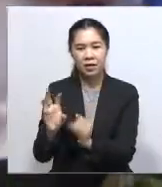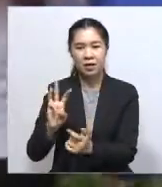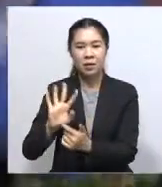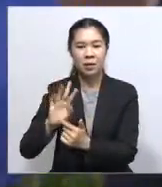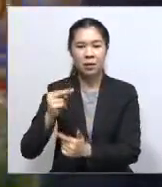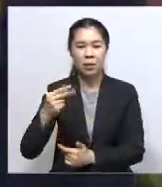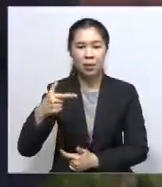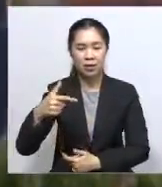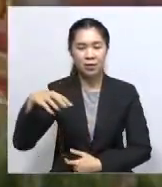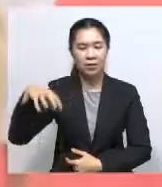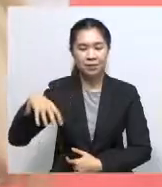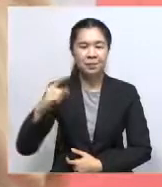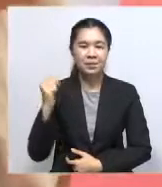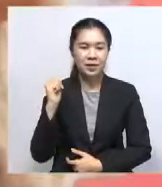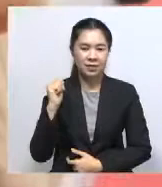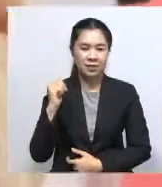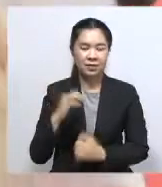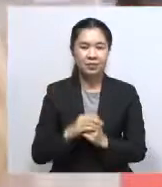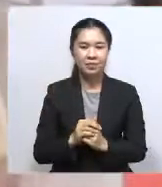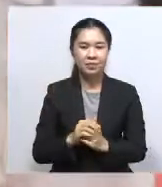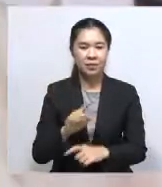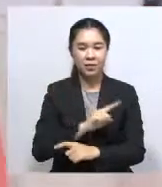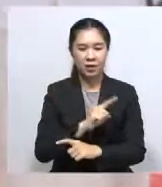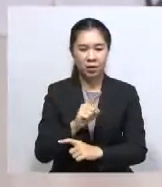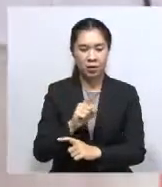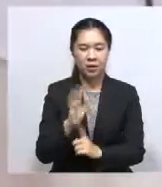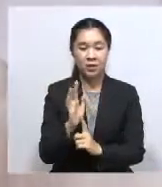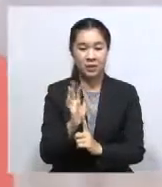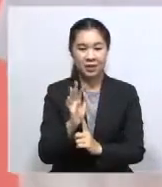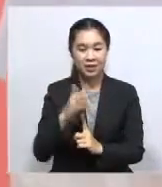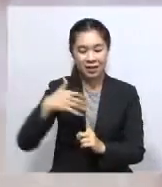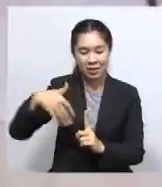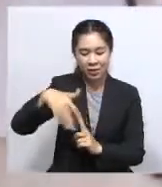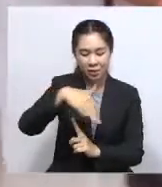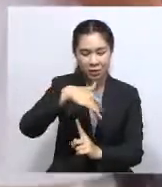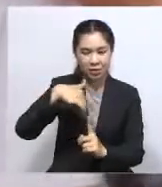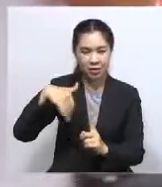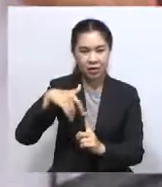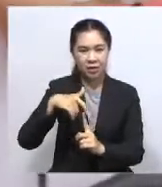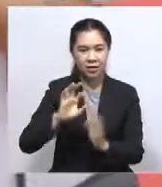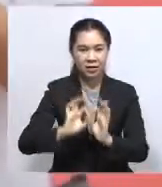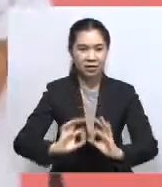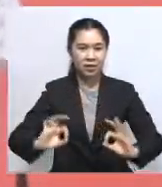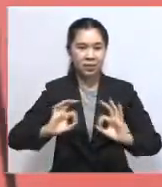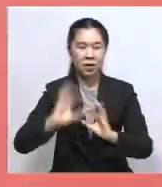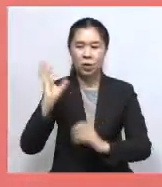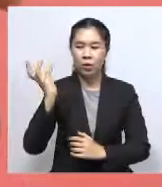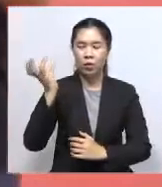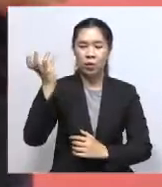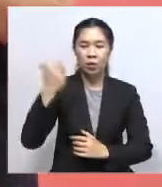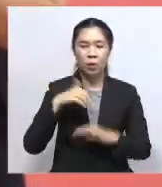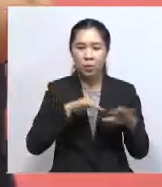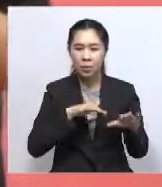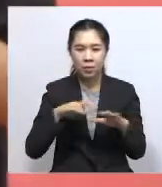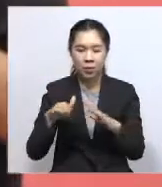ชวัง วันวิสาขบูชาเป็นวันสำคัญทางพระพุทธศาสนาสากล นะคะซึ่งพุทธศาสนิกชนทั่วโลกพร้อมใจกันจัด